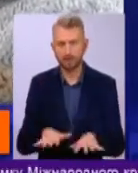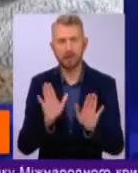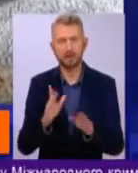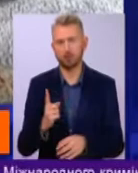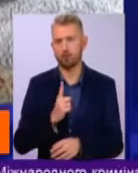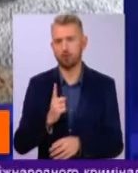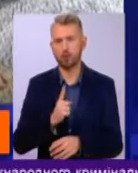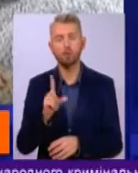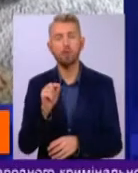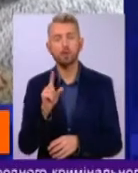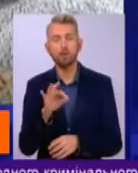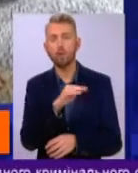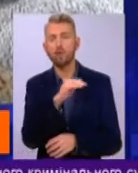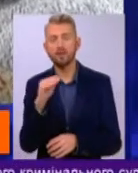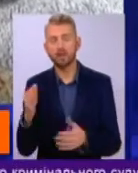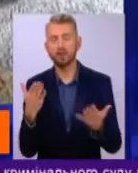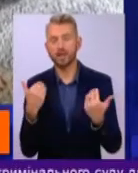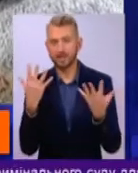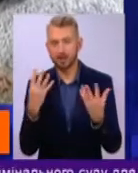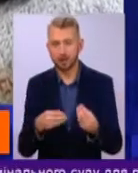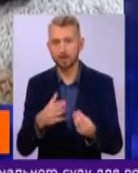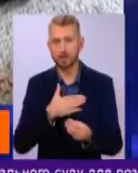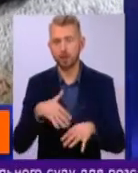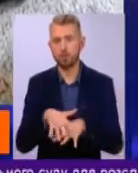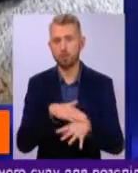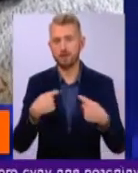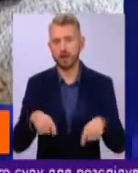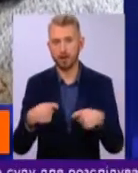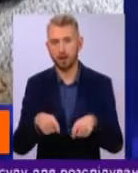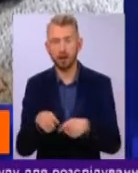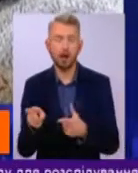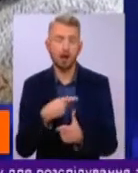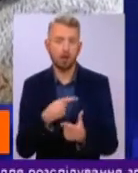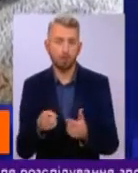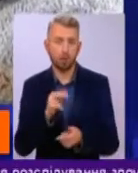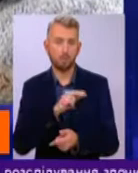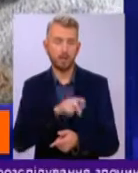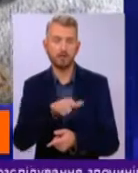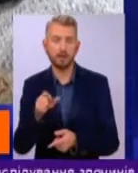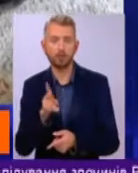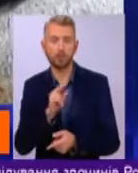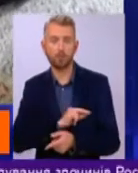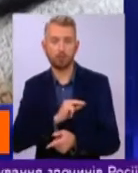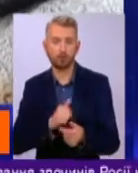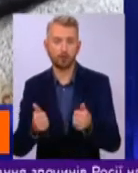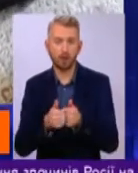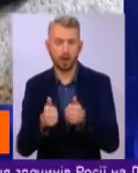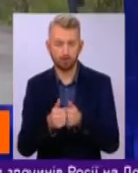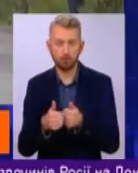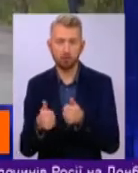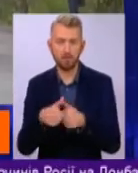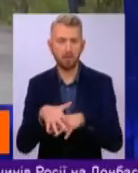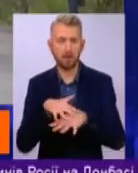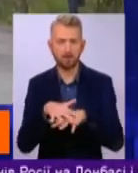охорона. Понеділок – офіційний вихідний день на нашому базарі. Або працівники, які працюють рядом біля базару.